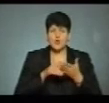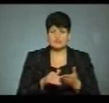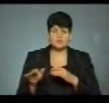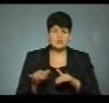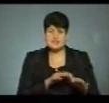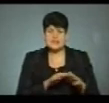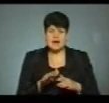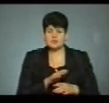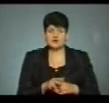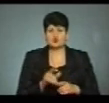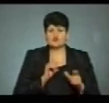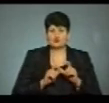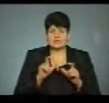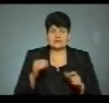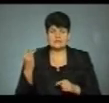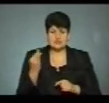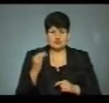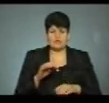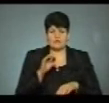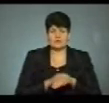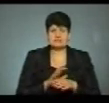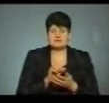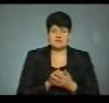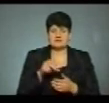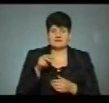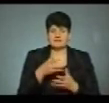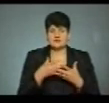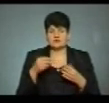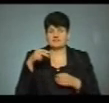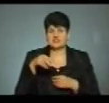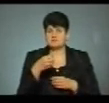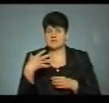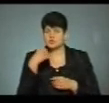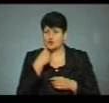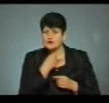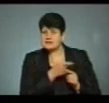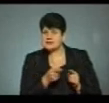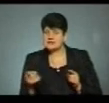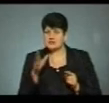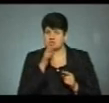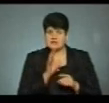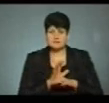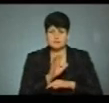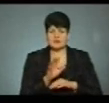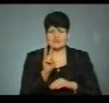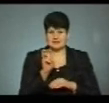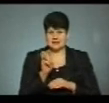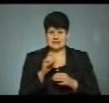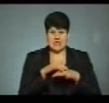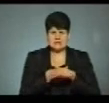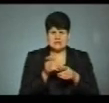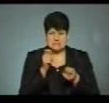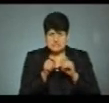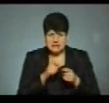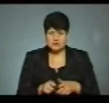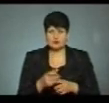діяльністю студенти історичного факультету займаються з весни 2015 року. За цей час відправили на схід понад 300 маскувальних сіток,